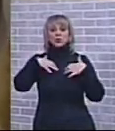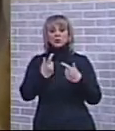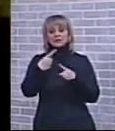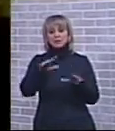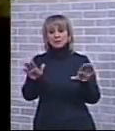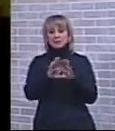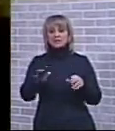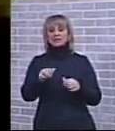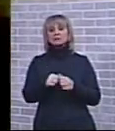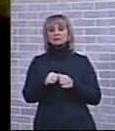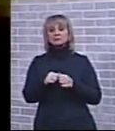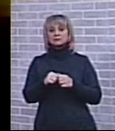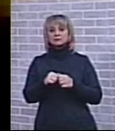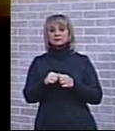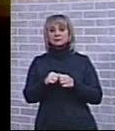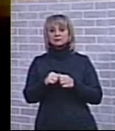песни.